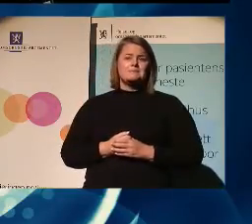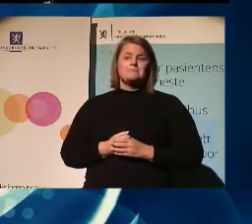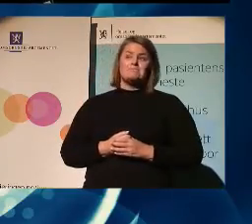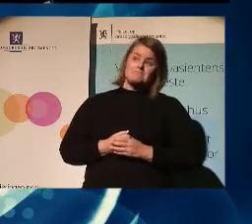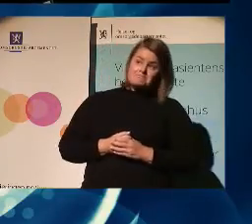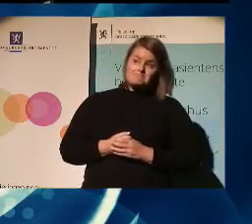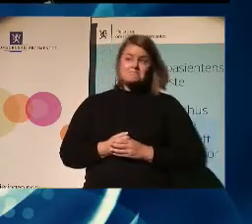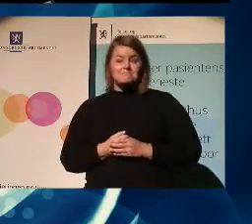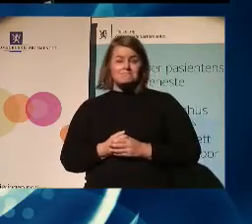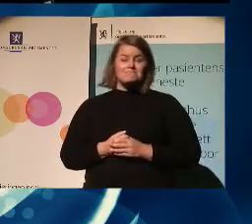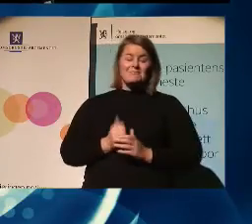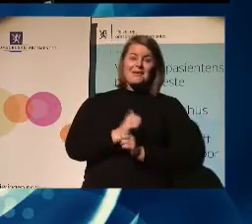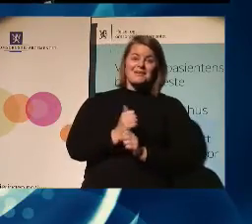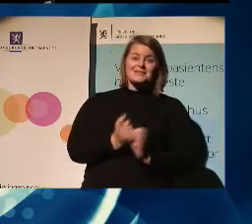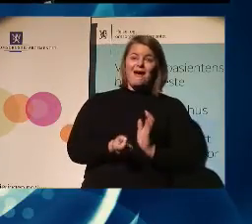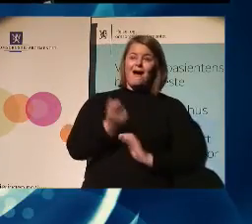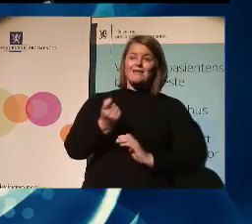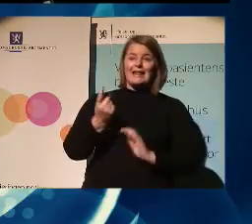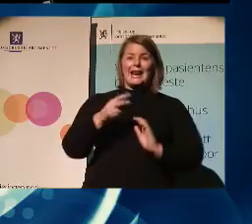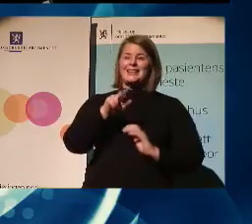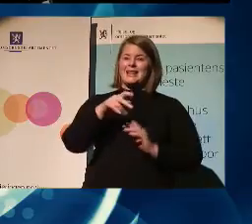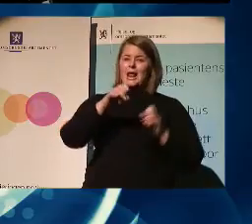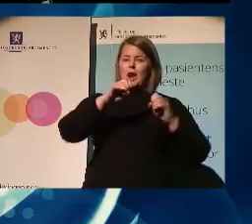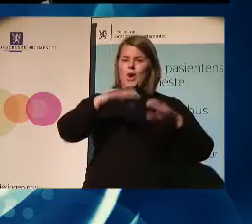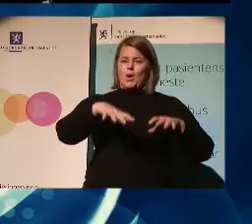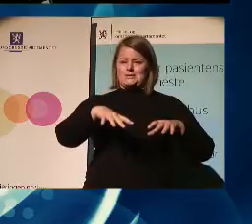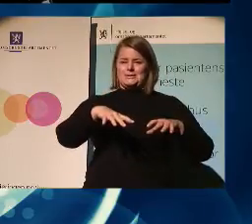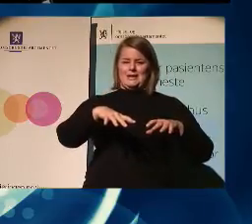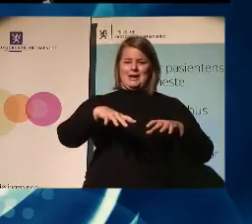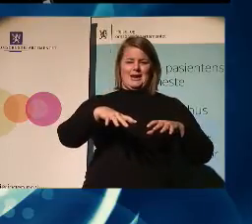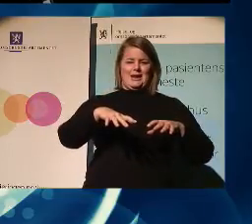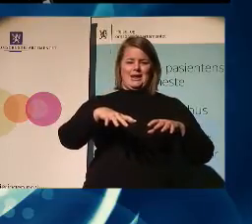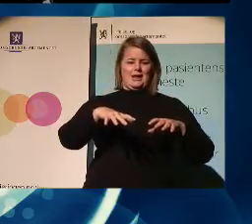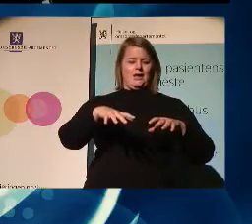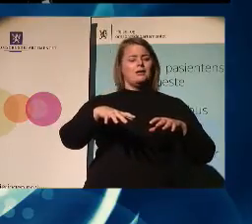kan hende noen ganger at de digitale løsningene de som gjør at vi flytter oss.